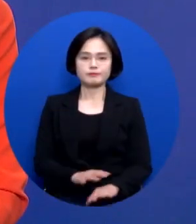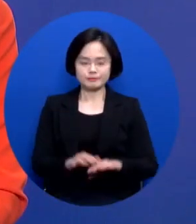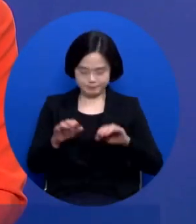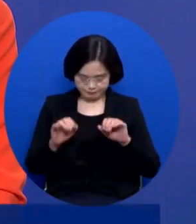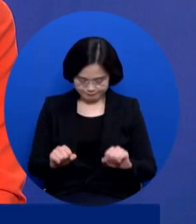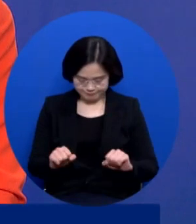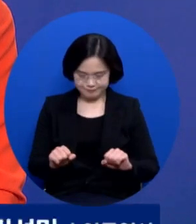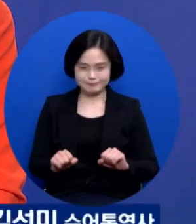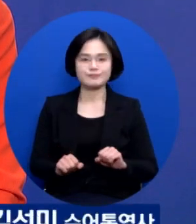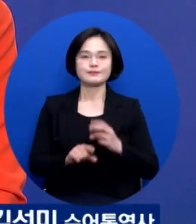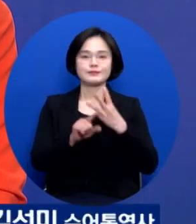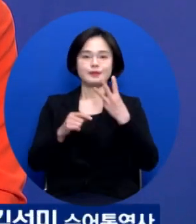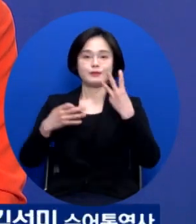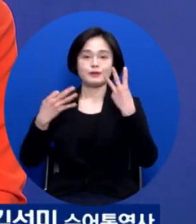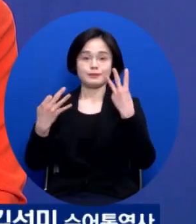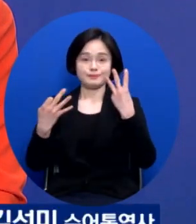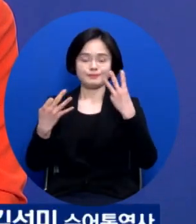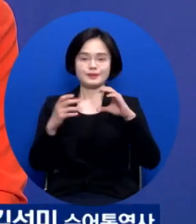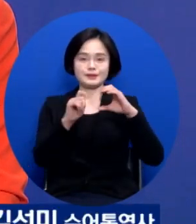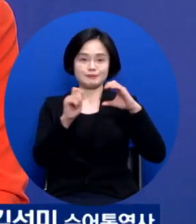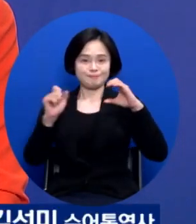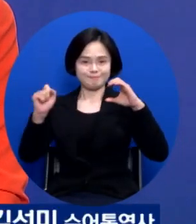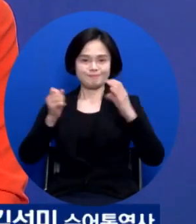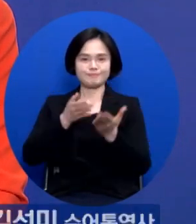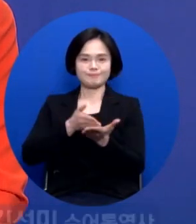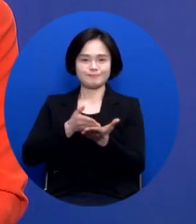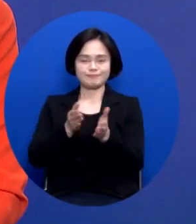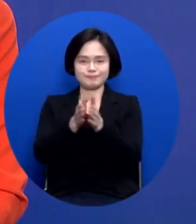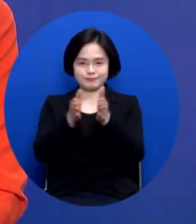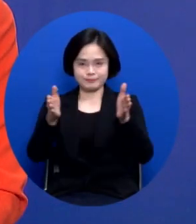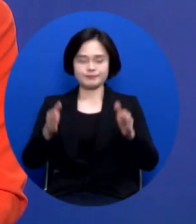시청자 여러분 안녕하십니까? 3월 14일 CTS 뉴스입니다.